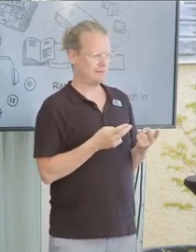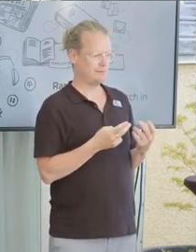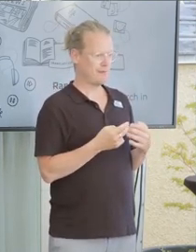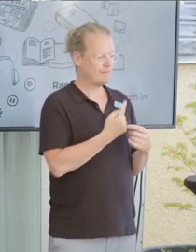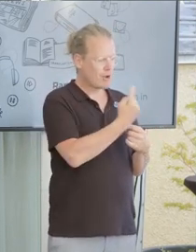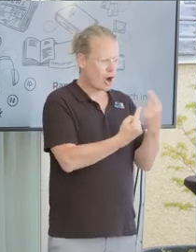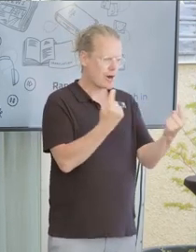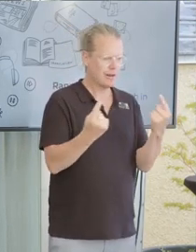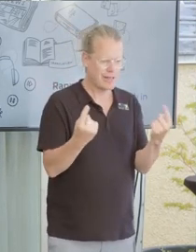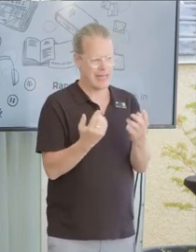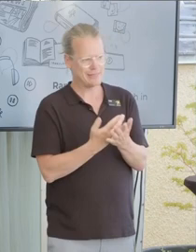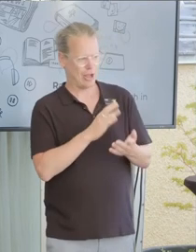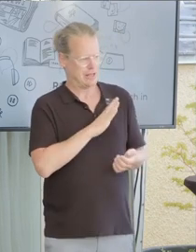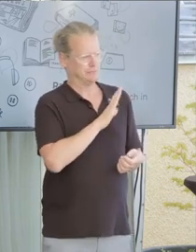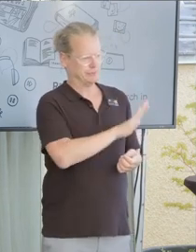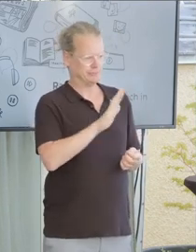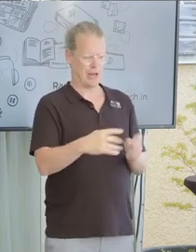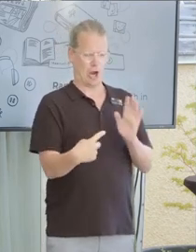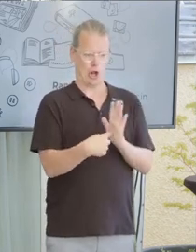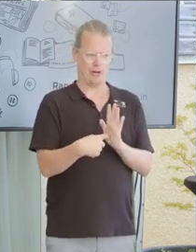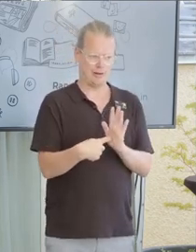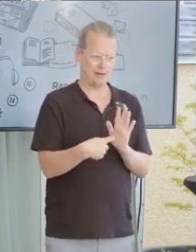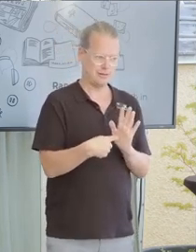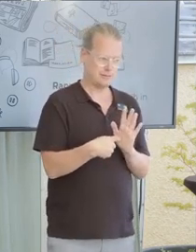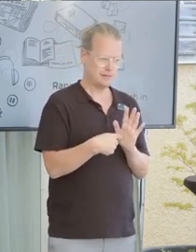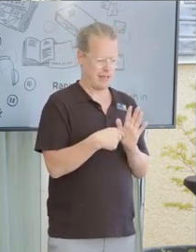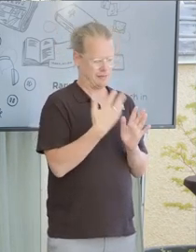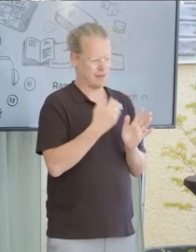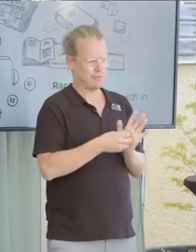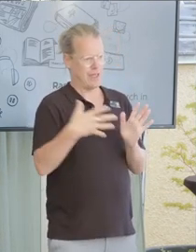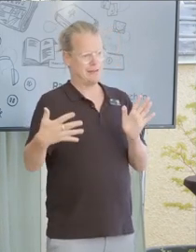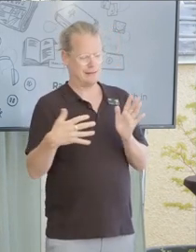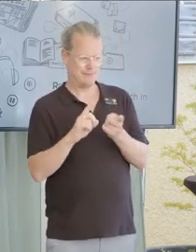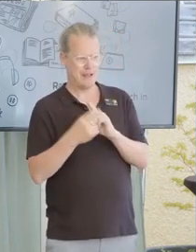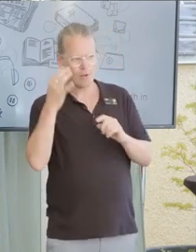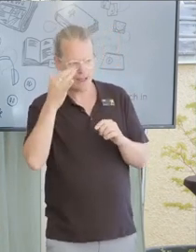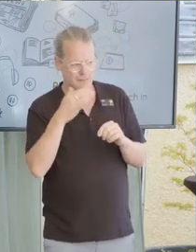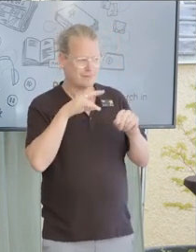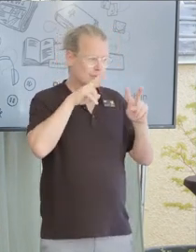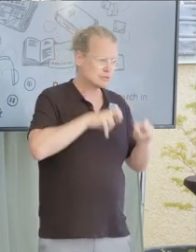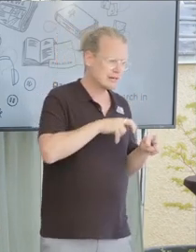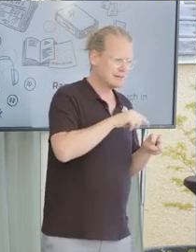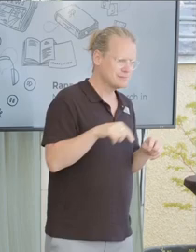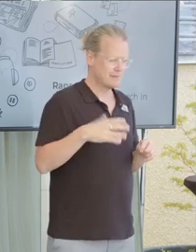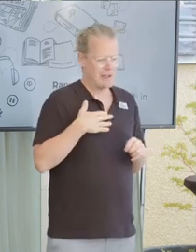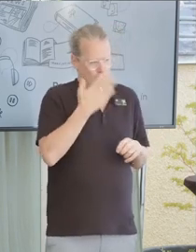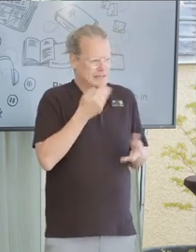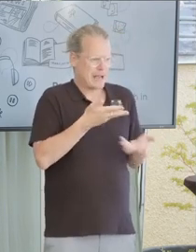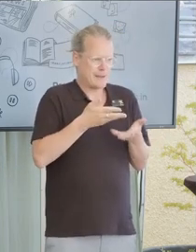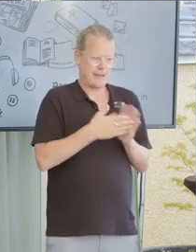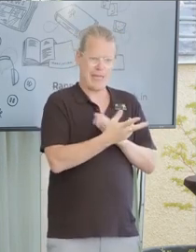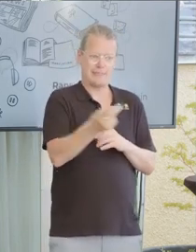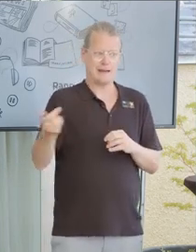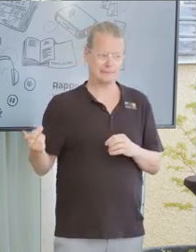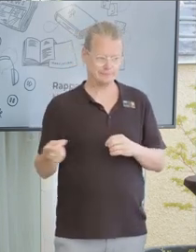till problem för forskare och gör det svårt att samarbeta över nationsgränser. Och det är väl en sån sak som jag tar med mig liksom från det arbetet. Och